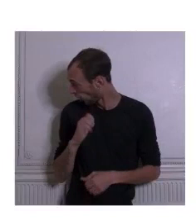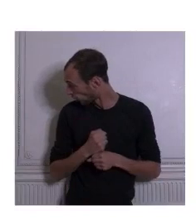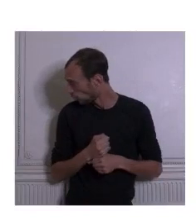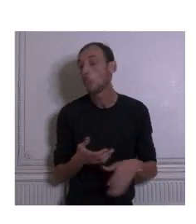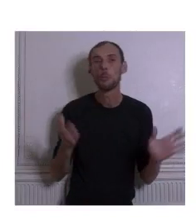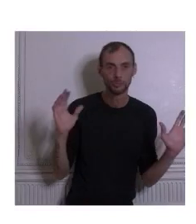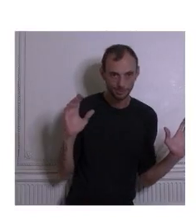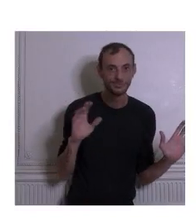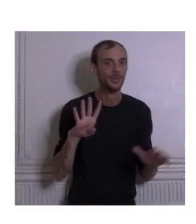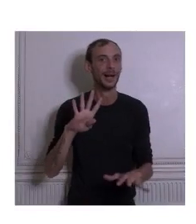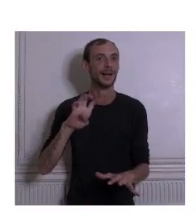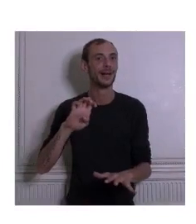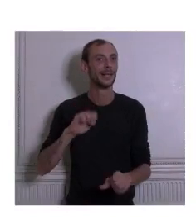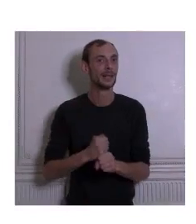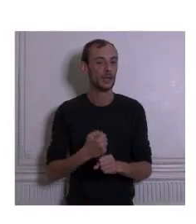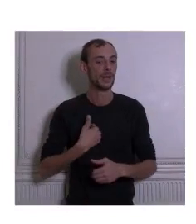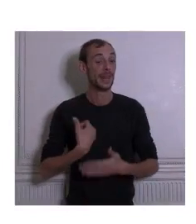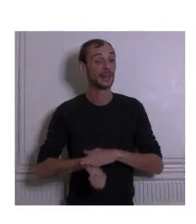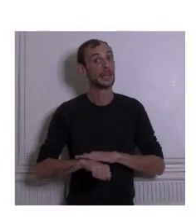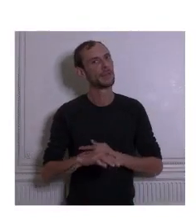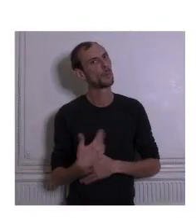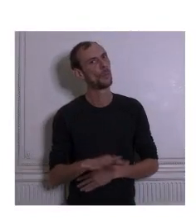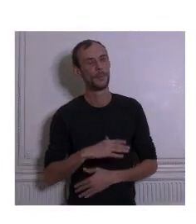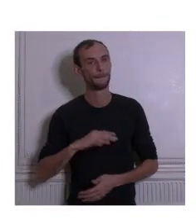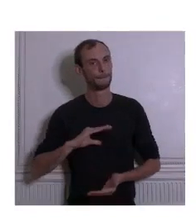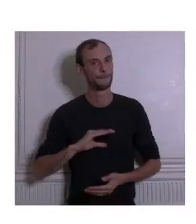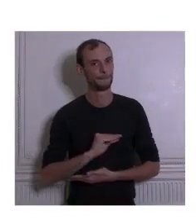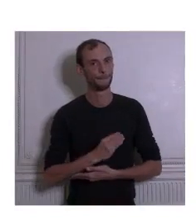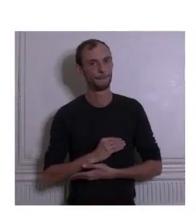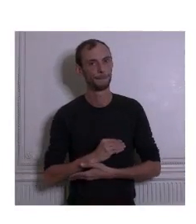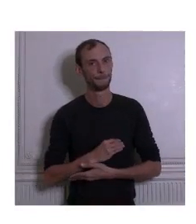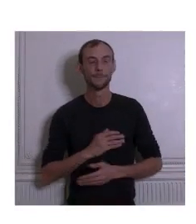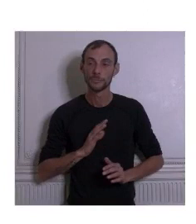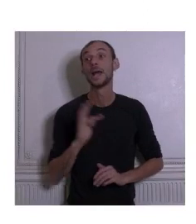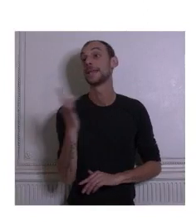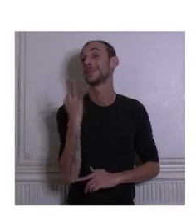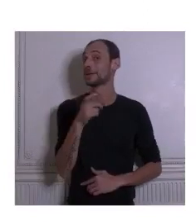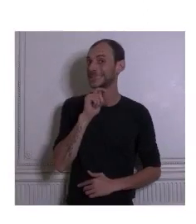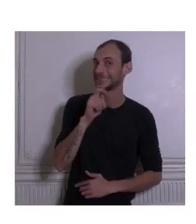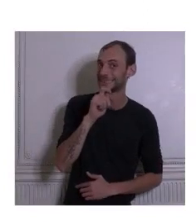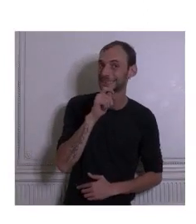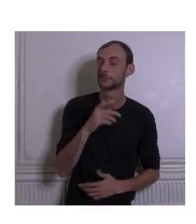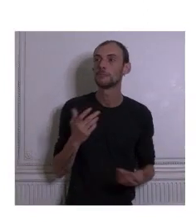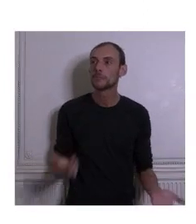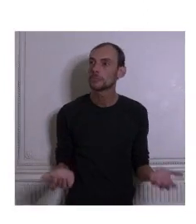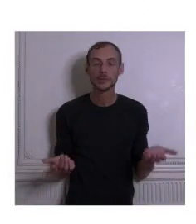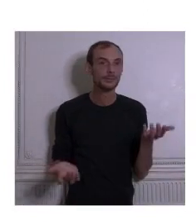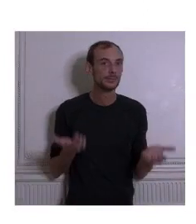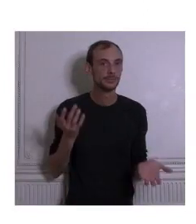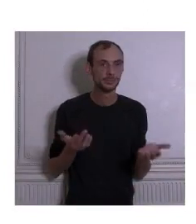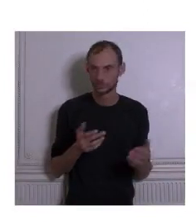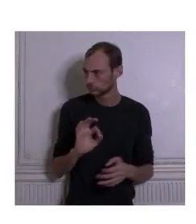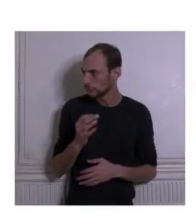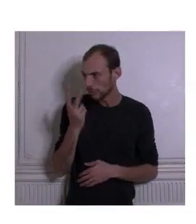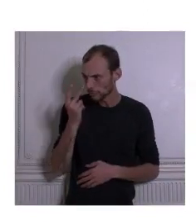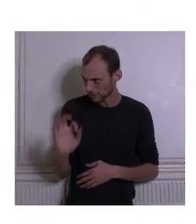d'ailleurs bien meilleur que le jasmin. Allez, je vous remercie pour ce débat passionné. Et encore une fois, le travail commence. Merci aussi à